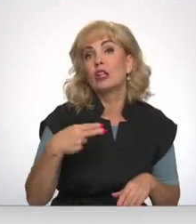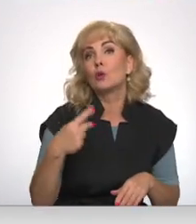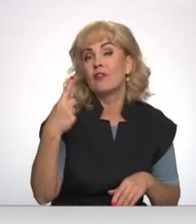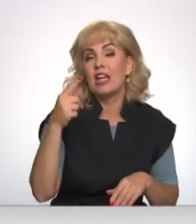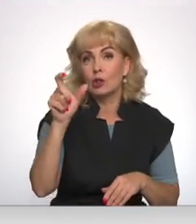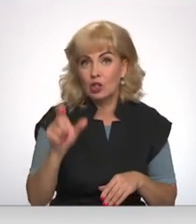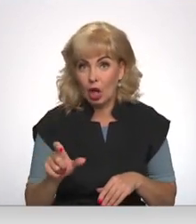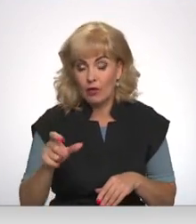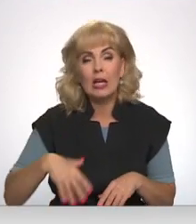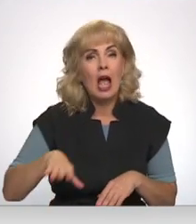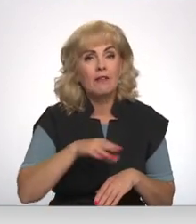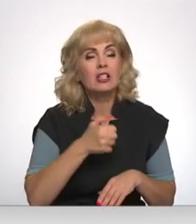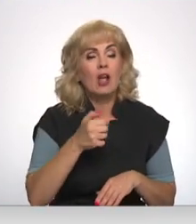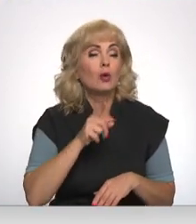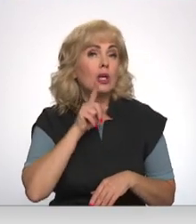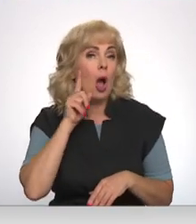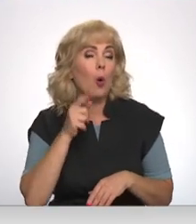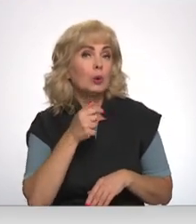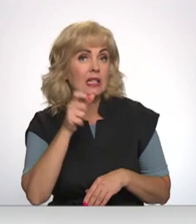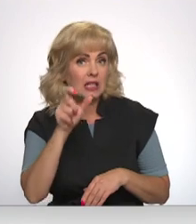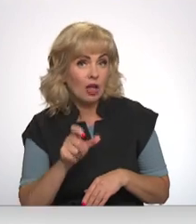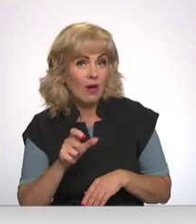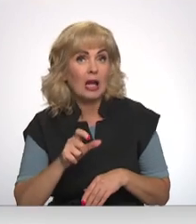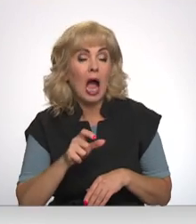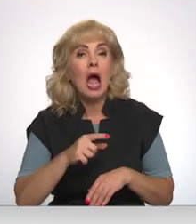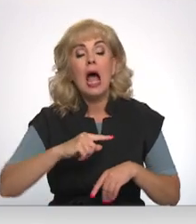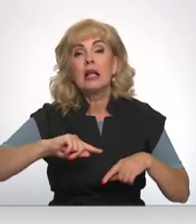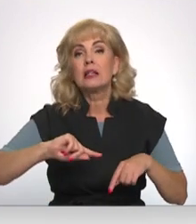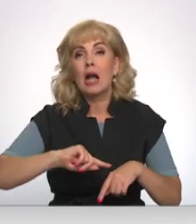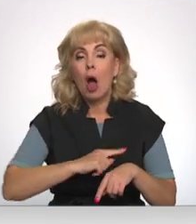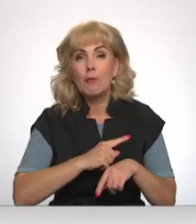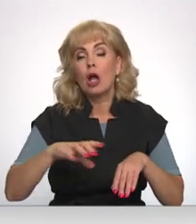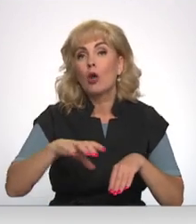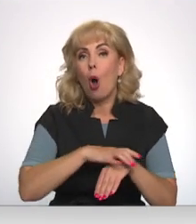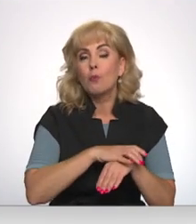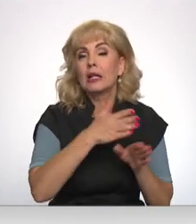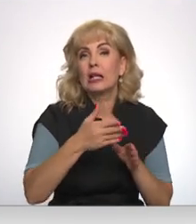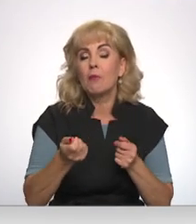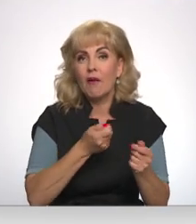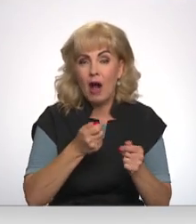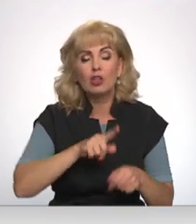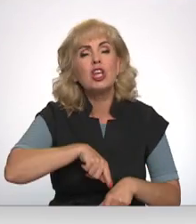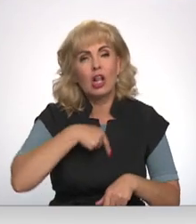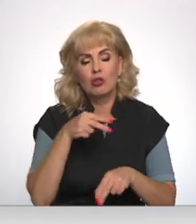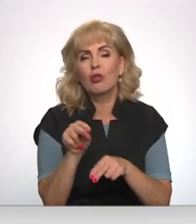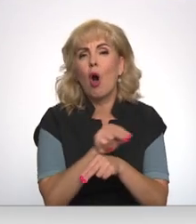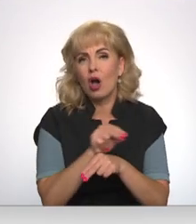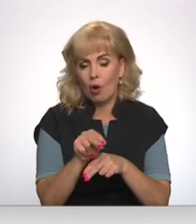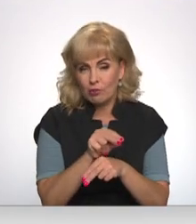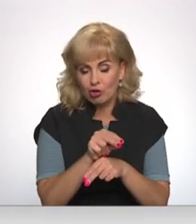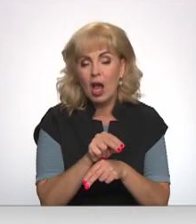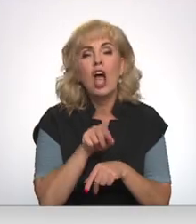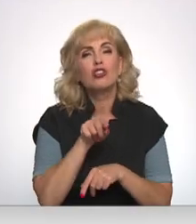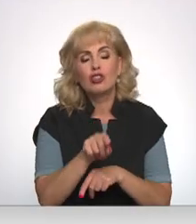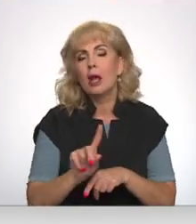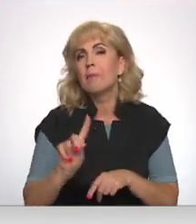cietušais. Visi ir gados jauni cilvēki. Traumatoloģijas un ortopēdijas klīnikas vadītājs prognozē ilgstošu ārstniecību un terapiju. Viņš uzsver, ka šī